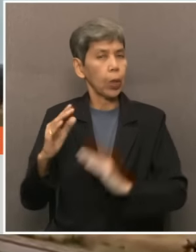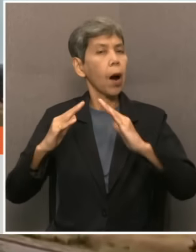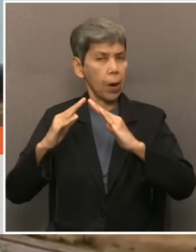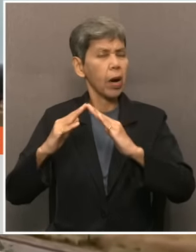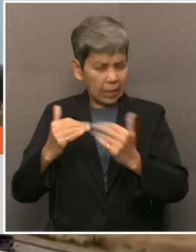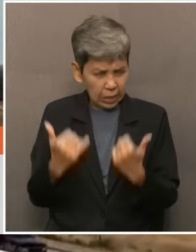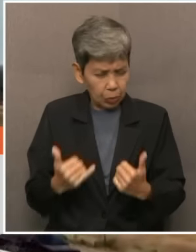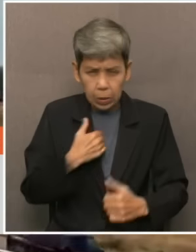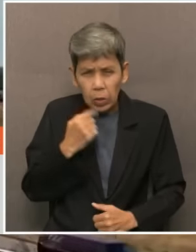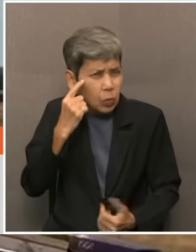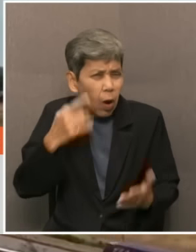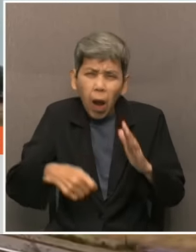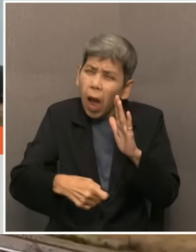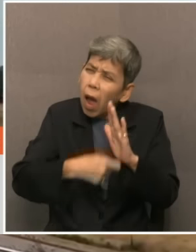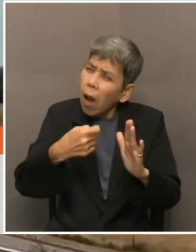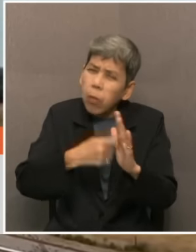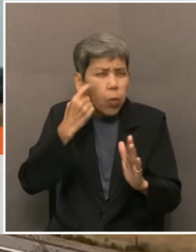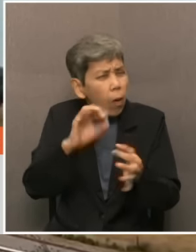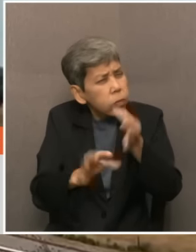แต่ตอนนี้กยไม่ทราบสาเหตุนะครั